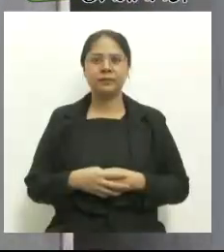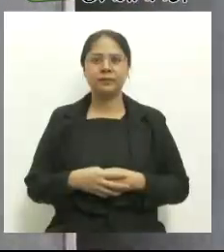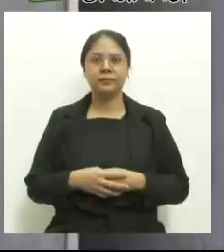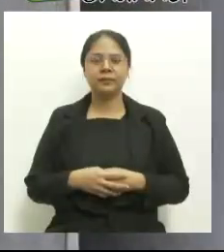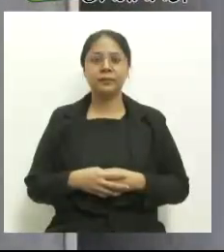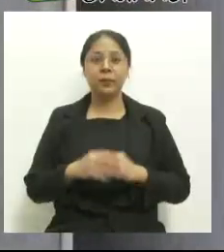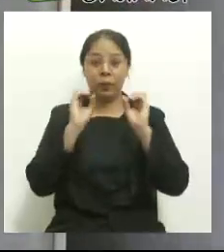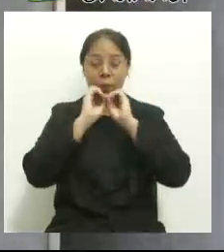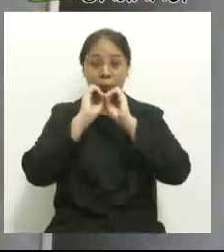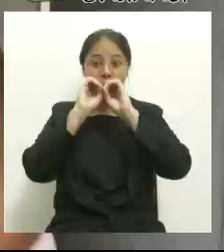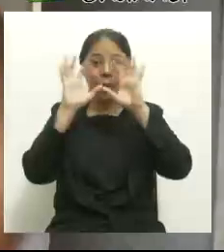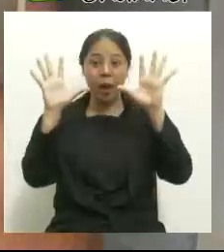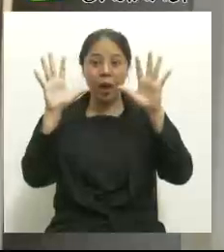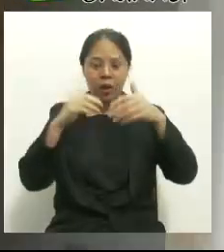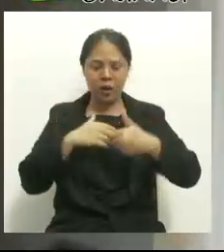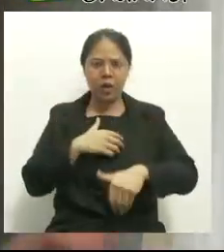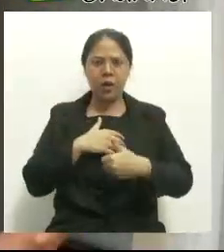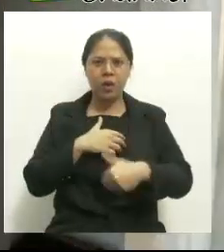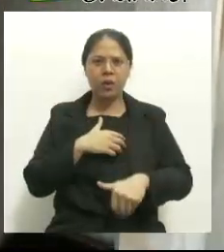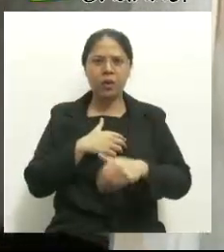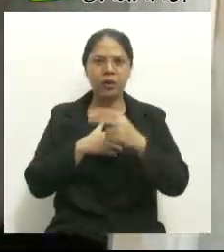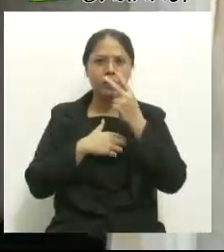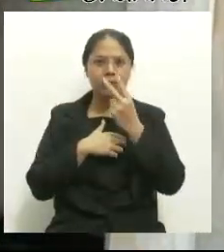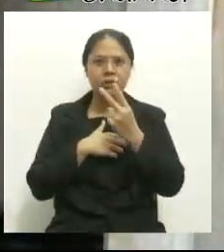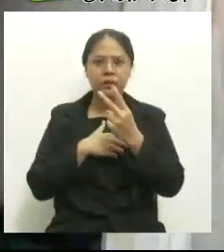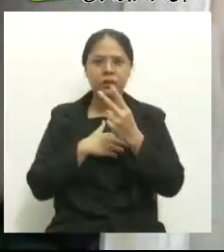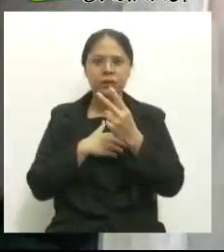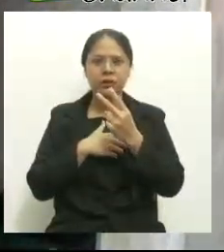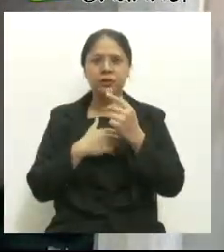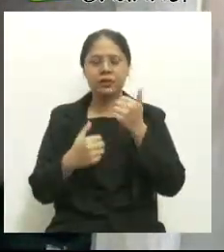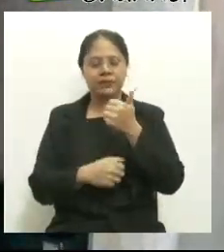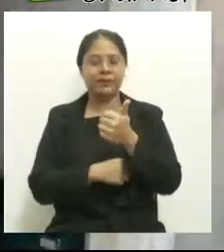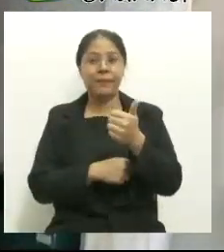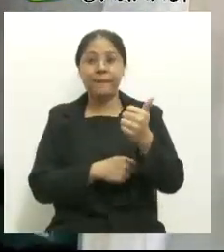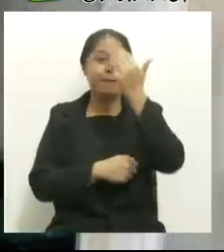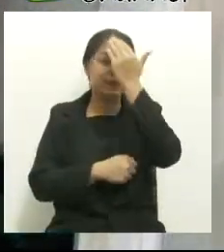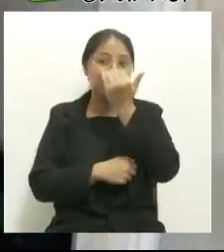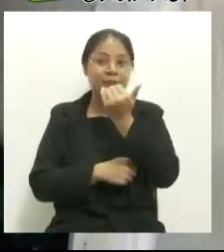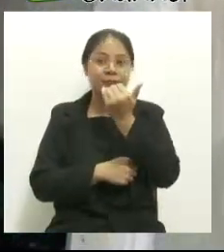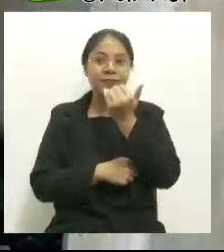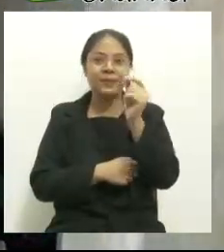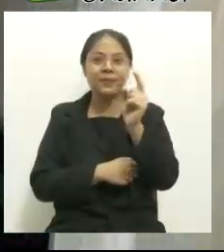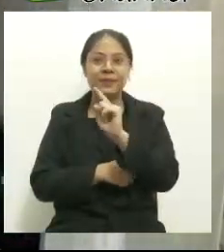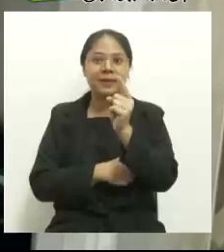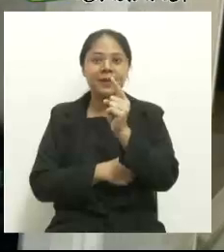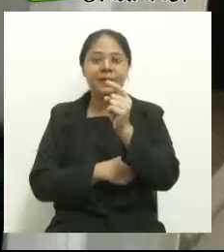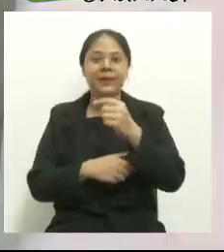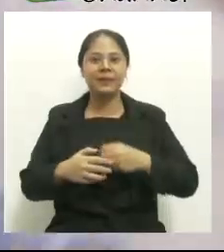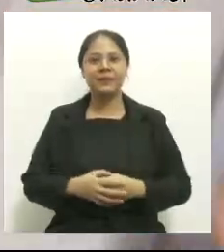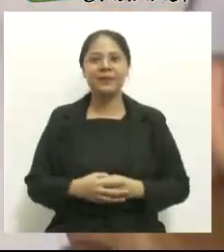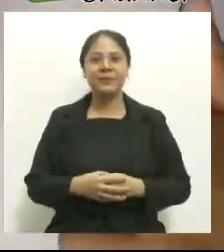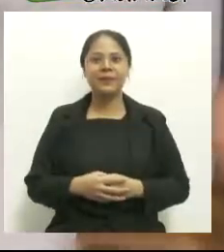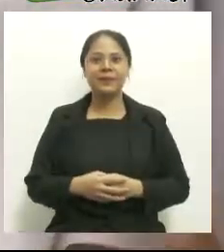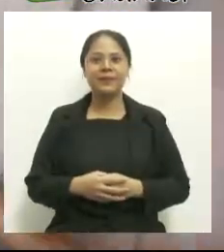ว้าวห้องน้ำที่นี่สะอาดมากบอกเลยเลิศมากเพราะเขามี happy toilet